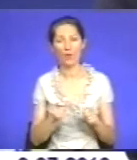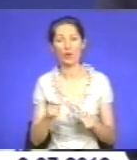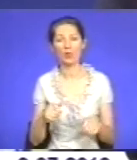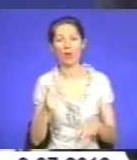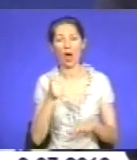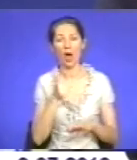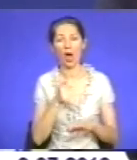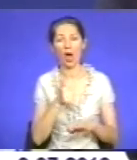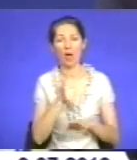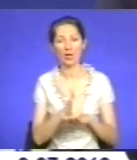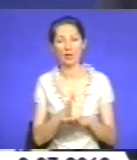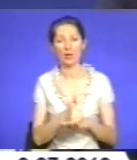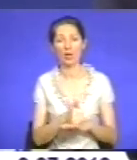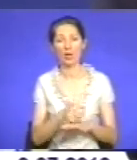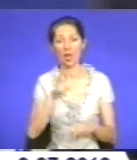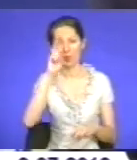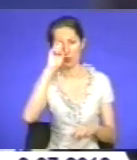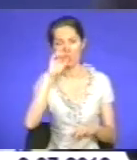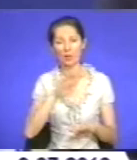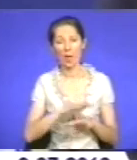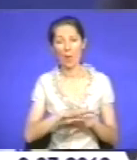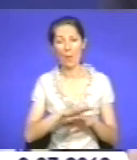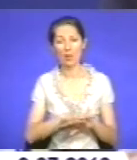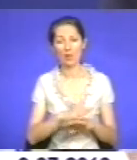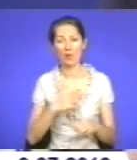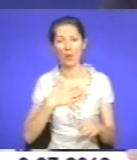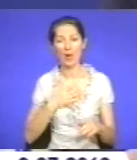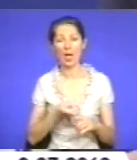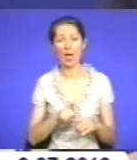государственных банков, мы эту программу